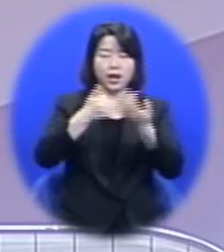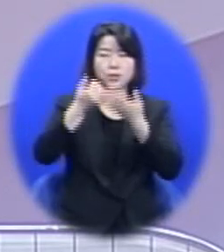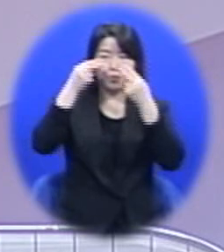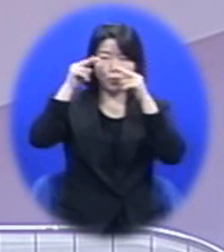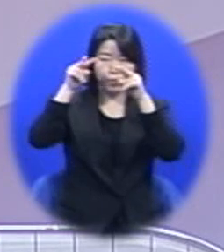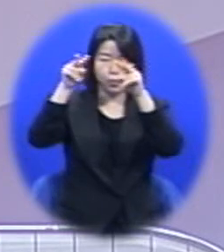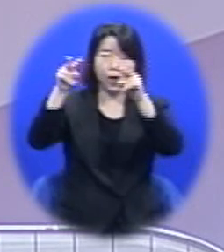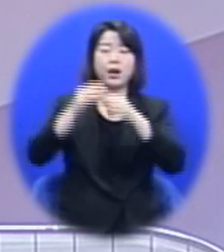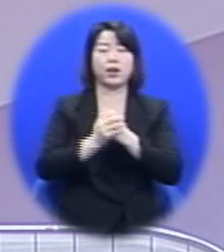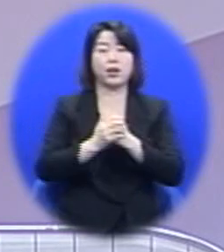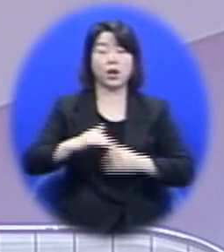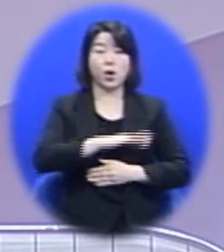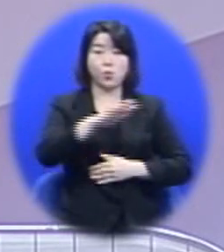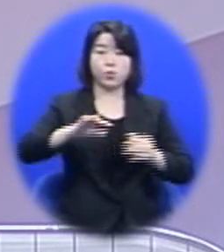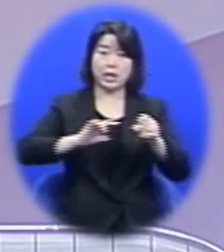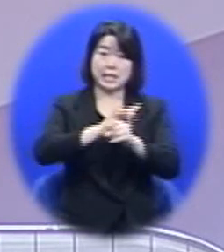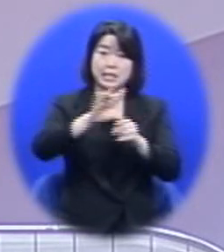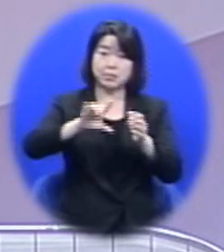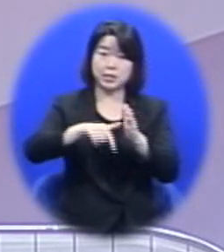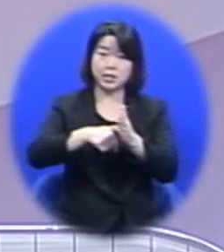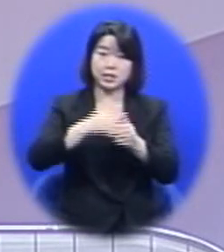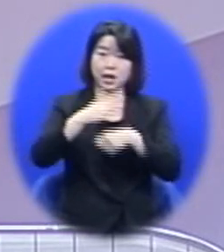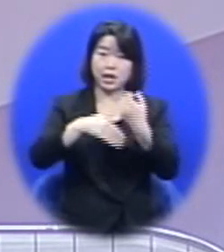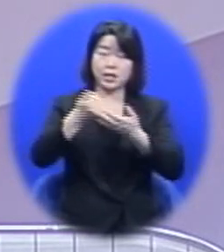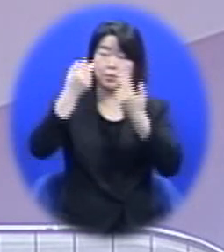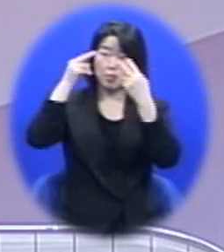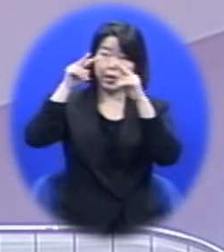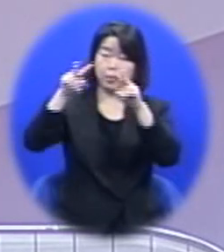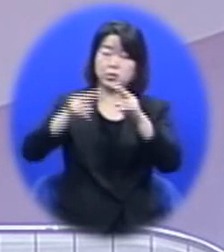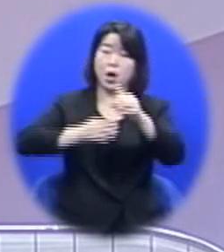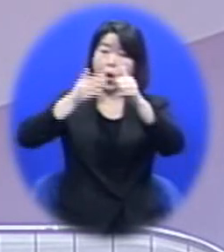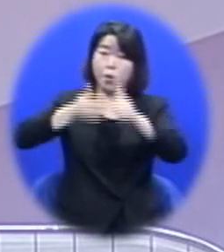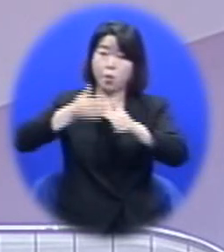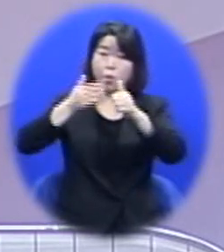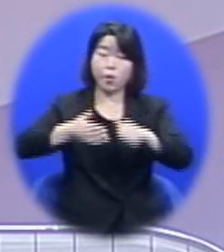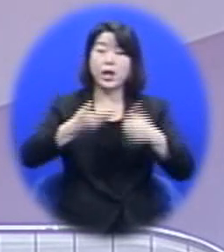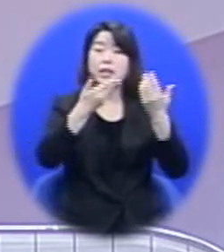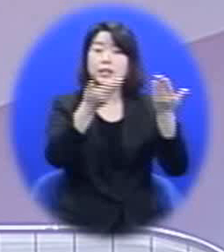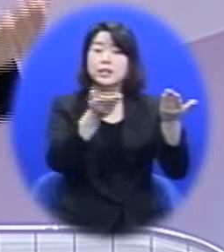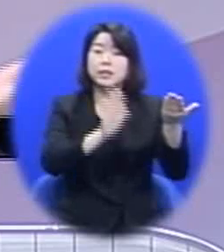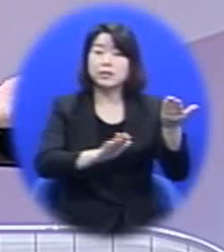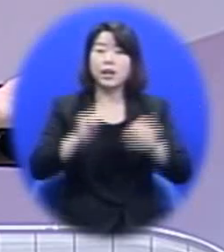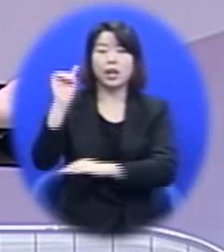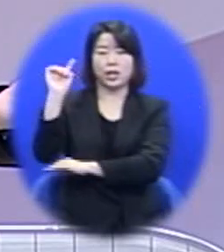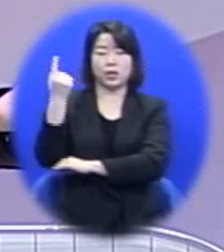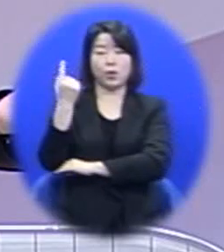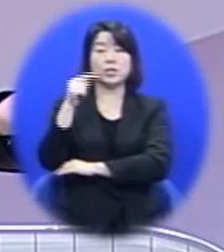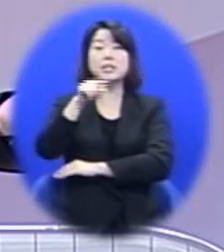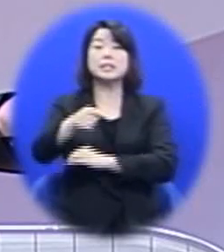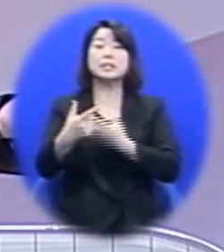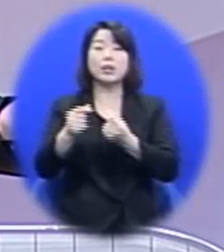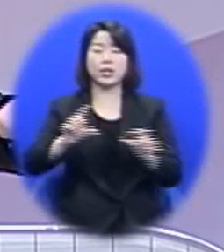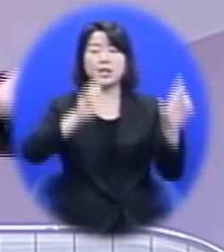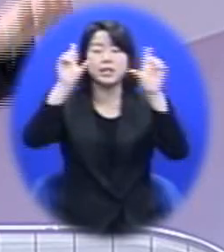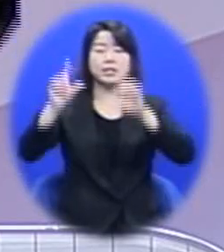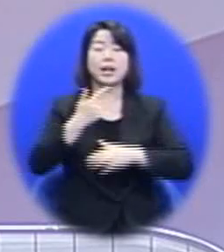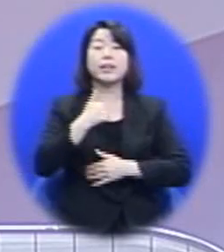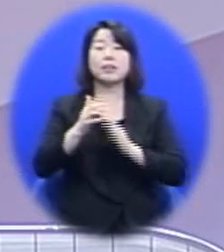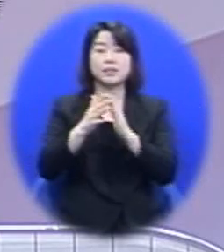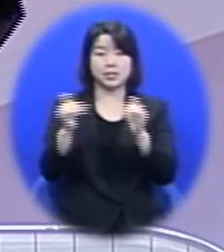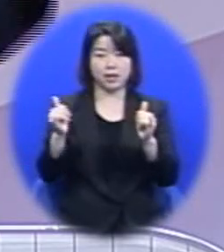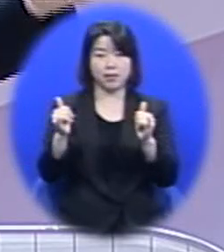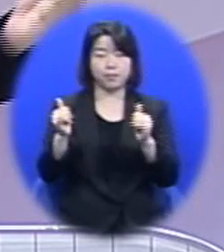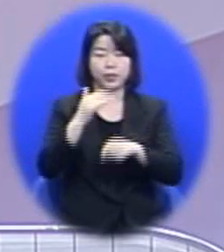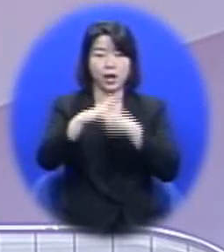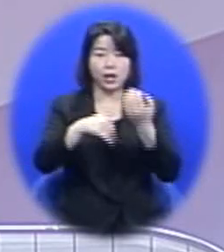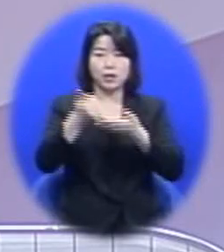우리가 24시간 예수님을 바라보자고 그렇게 권해드리는데 다윗은 정말 그렇게 한 사람입니다. 하나님이 주시는